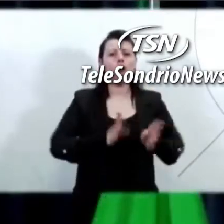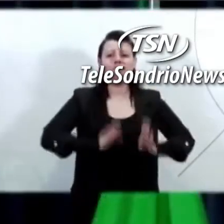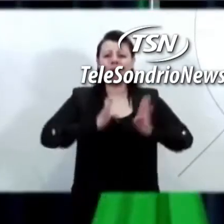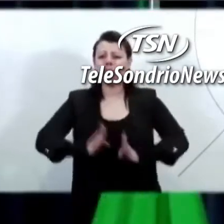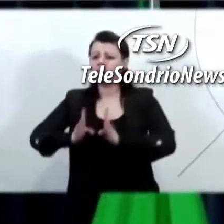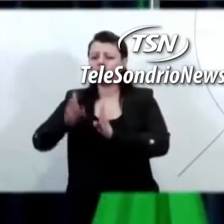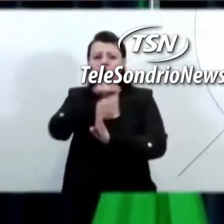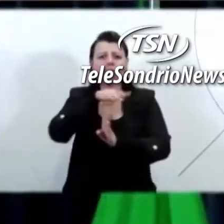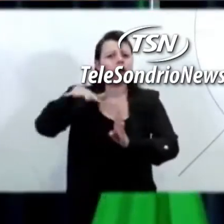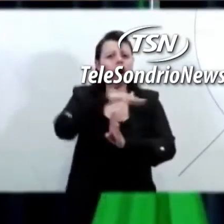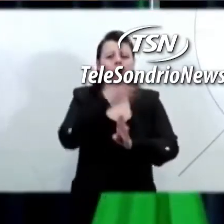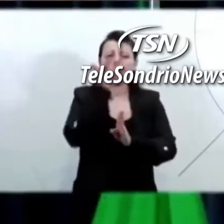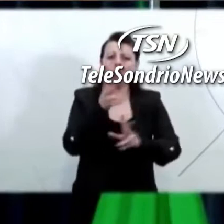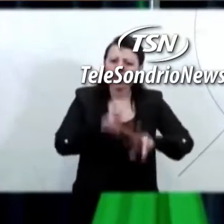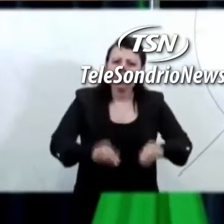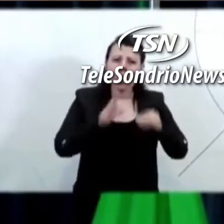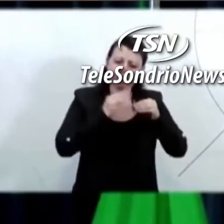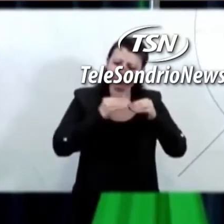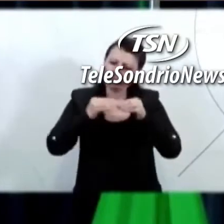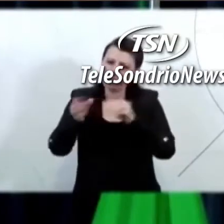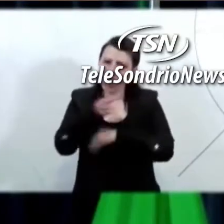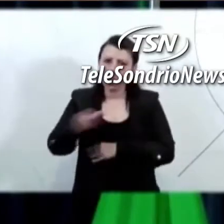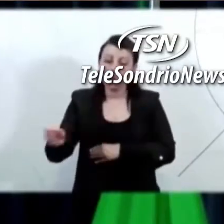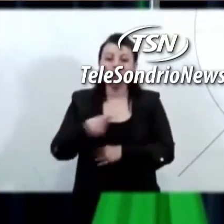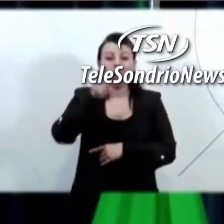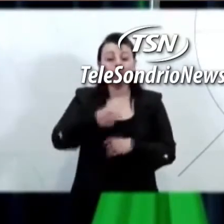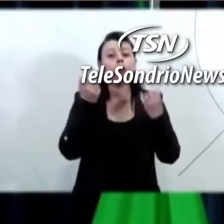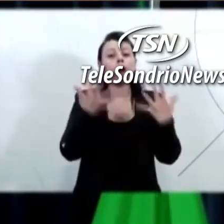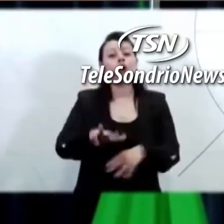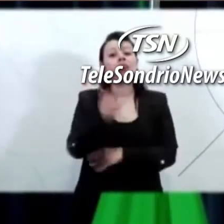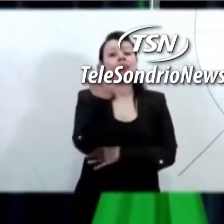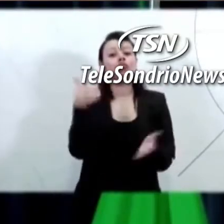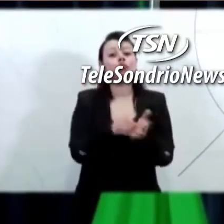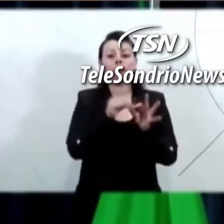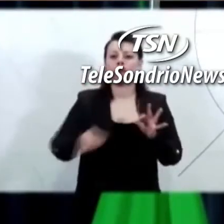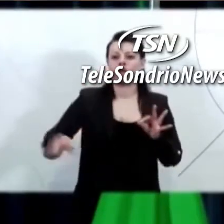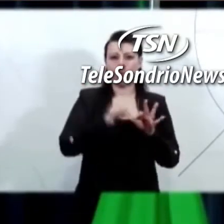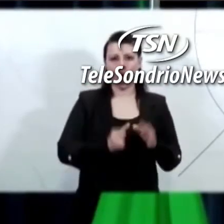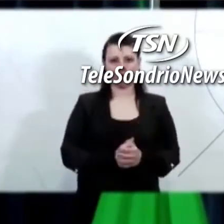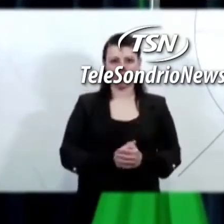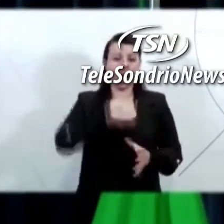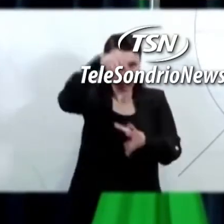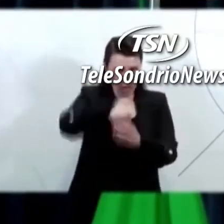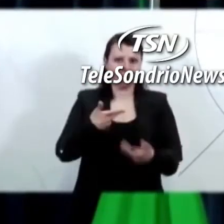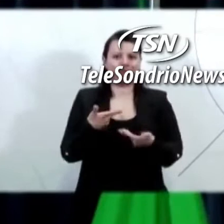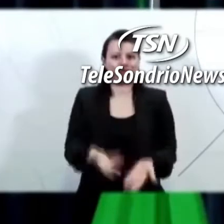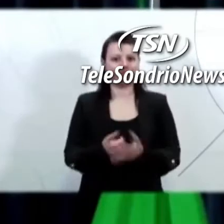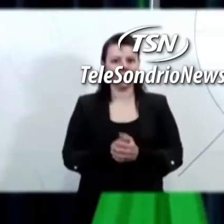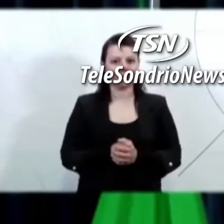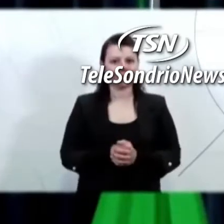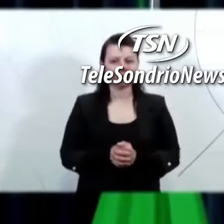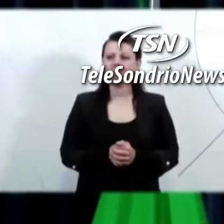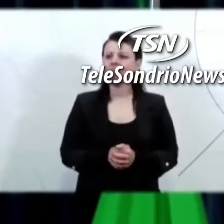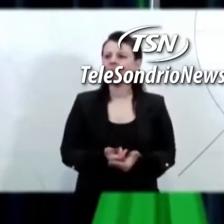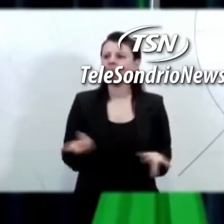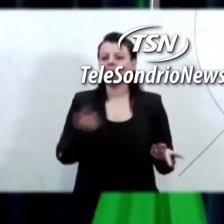compreso un parco di 35mila metri quadri che è quello che altro all'interno non avremo consumo di